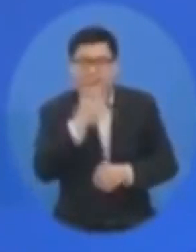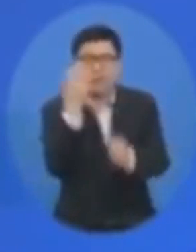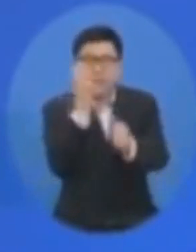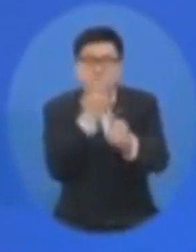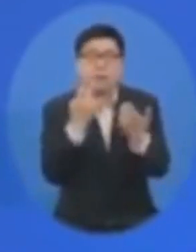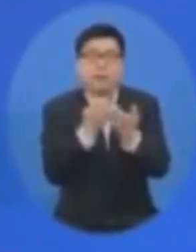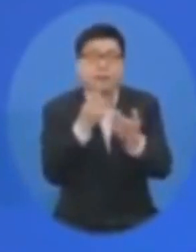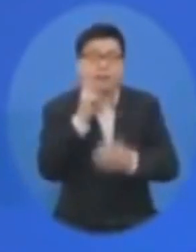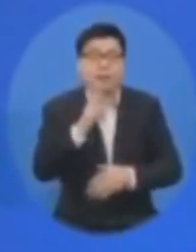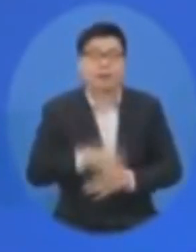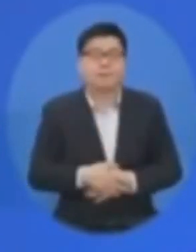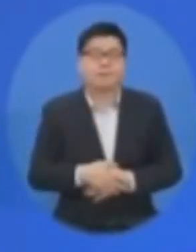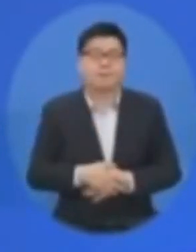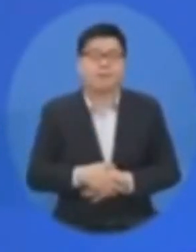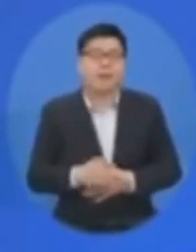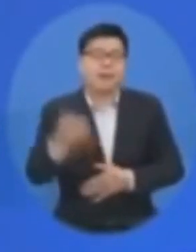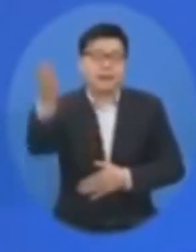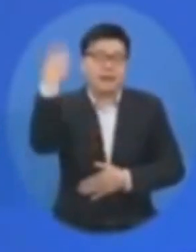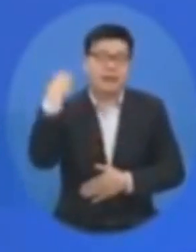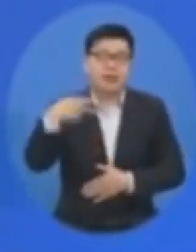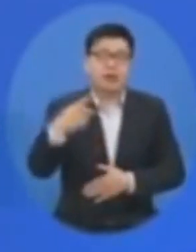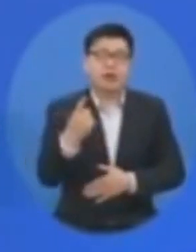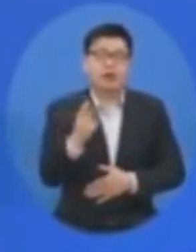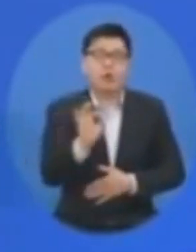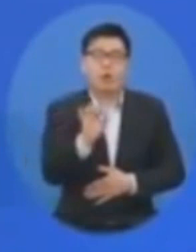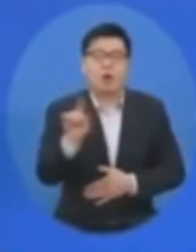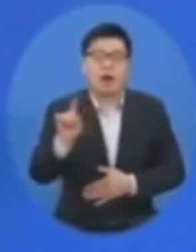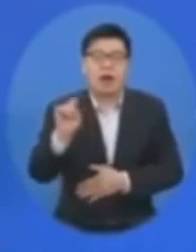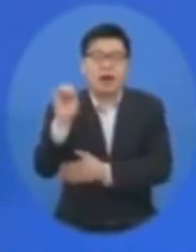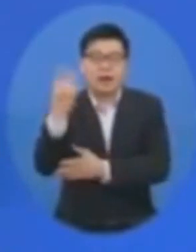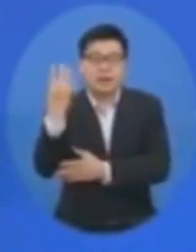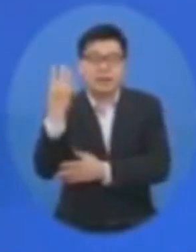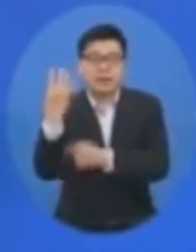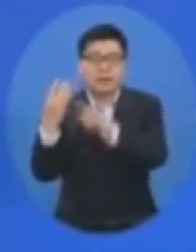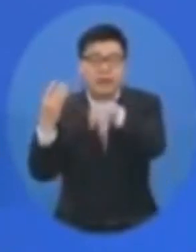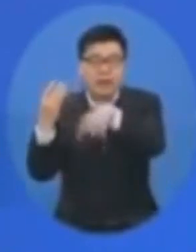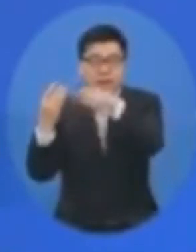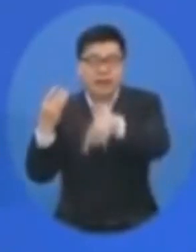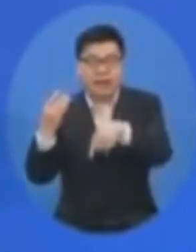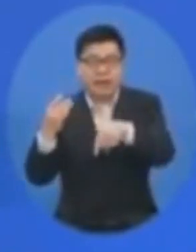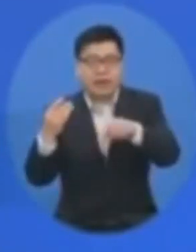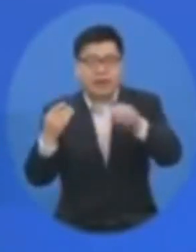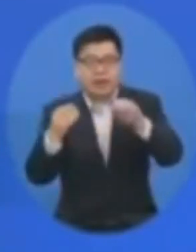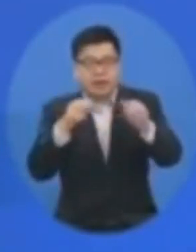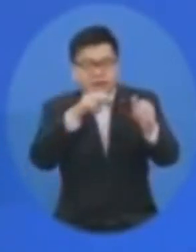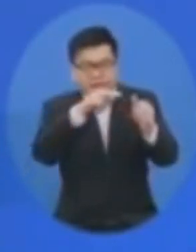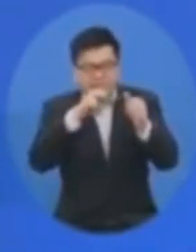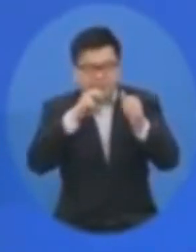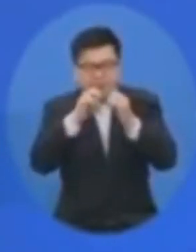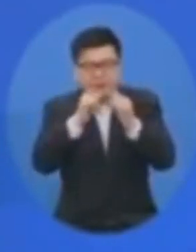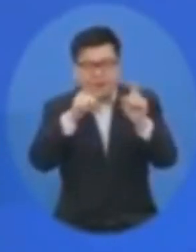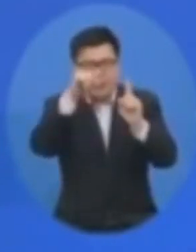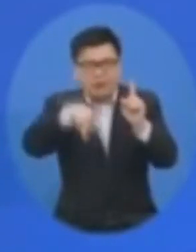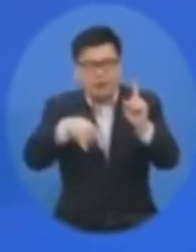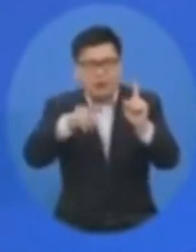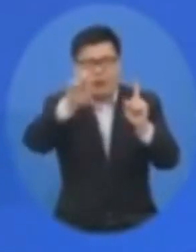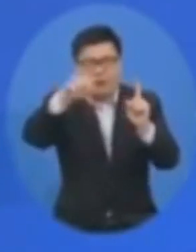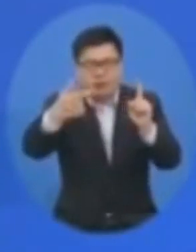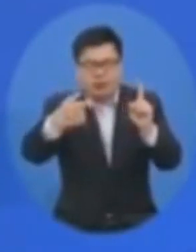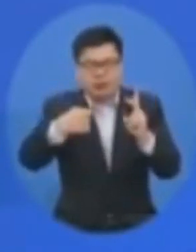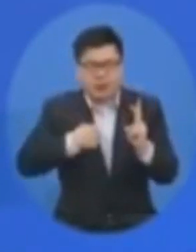그래서 아마 그때 동아일보하고 같이 조사할 때는 비호감도 1위가 문재인 후보였습니다. 2위가